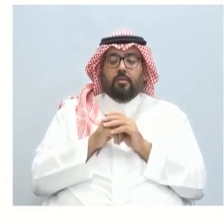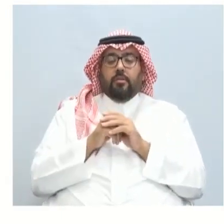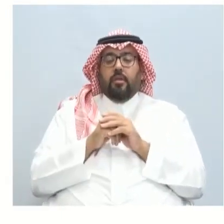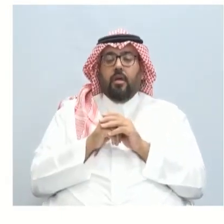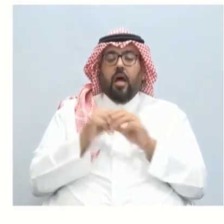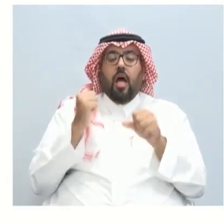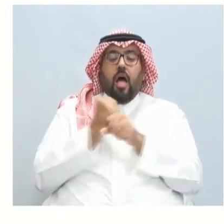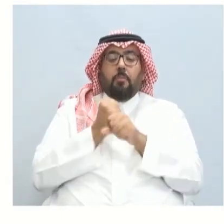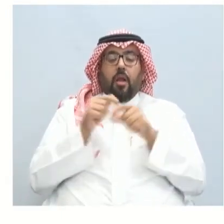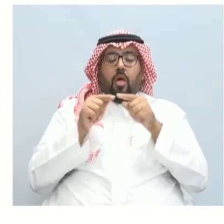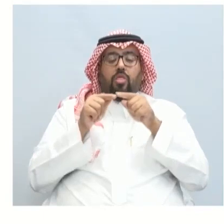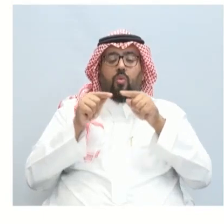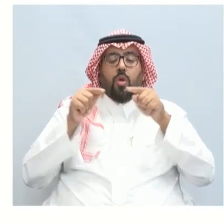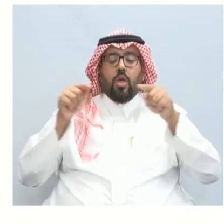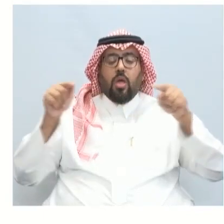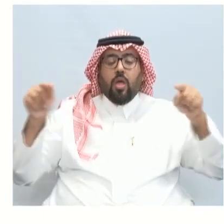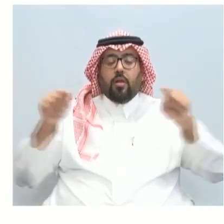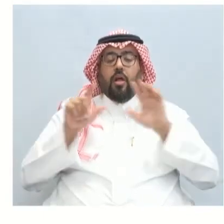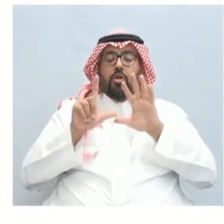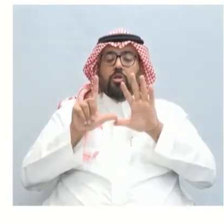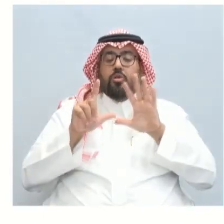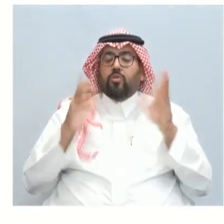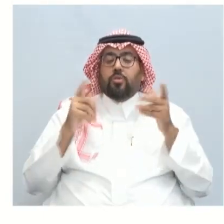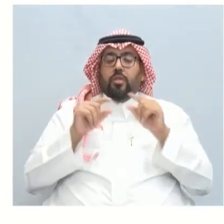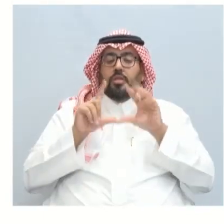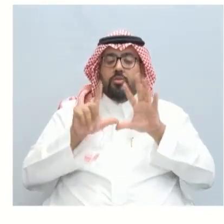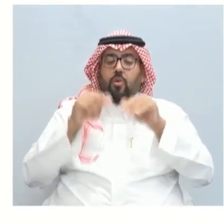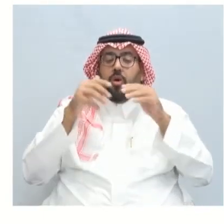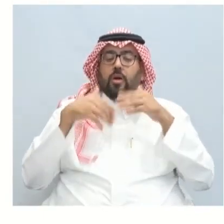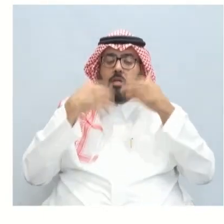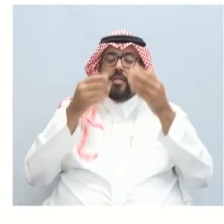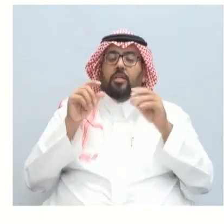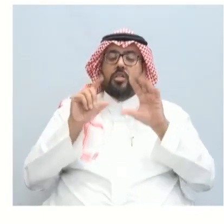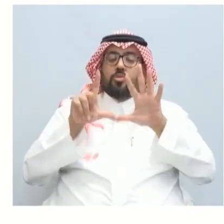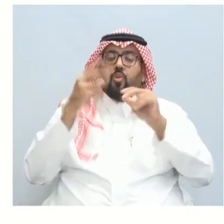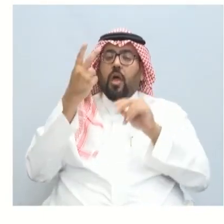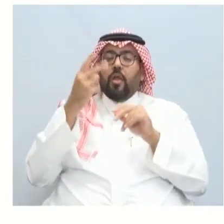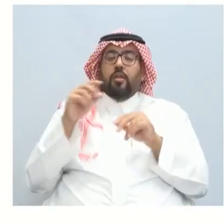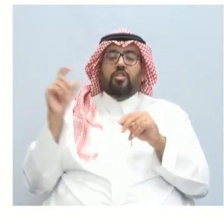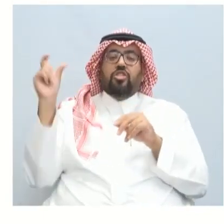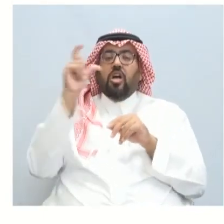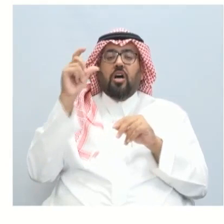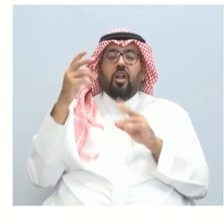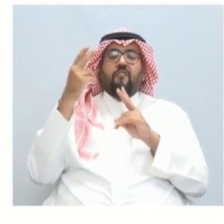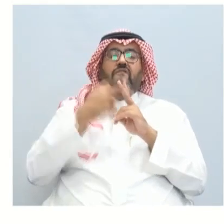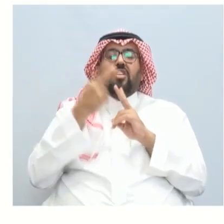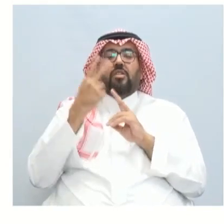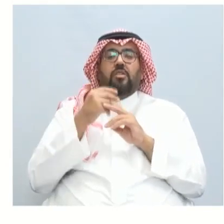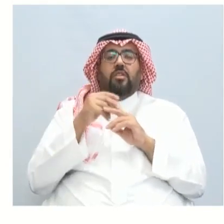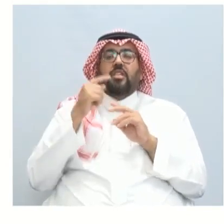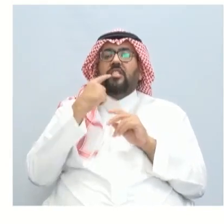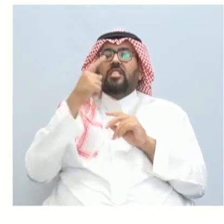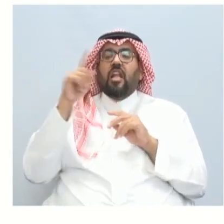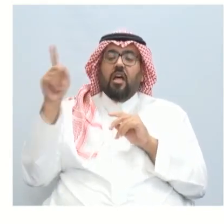احسنتم في اسبوع او اكثر من اسبوع في شهر في فصل قد تصلوا ابنائي